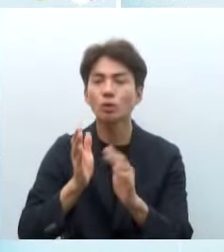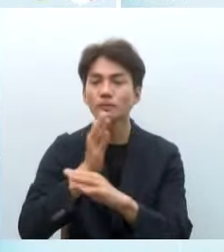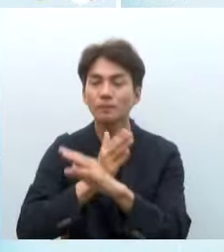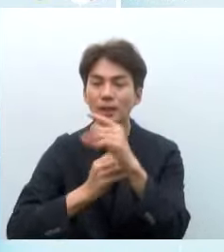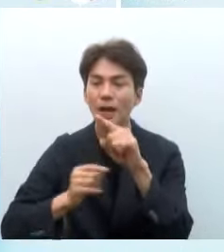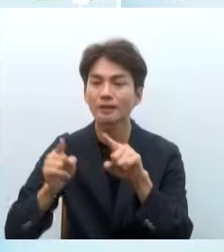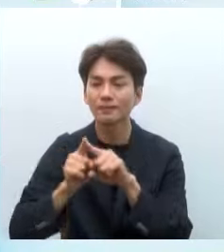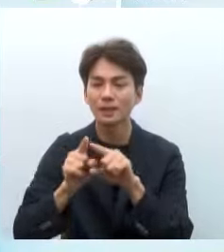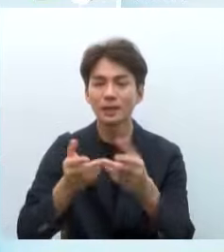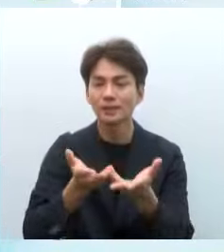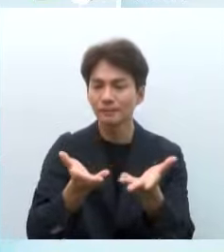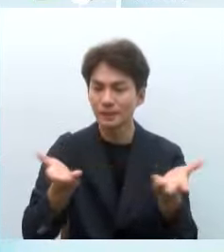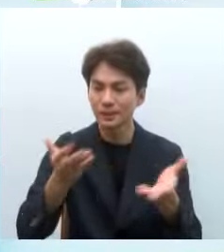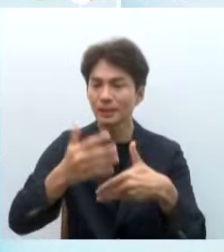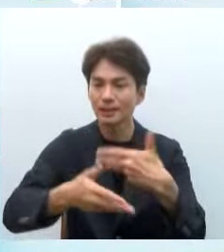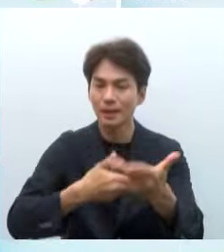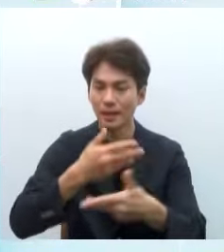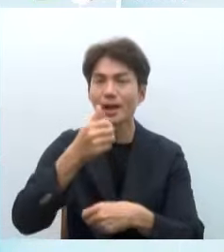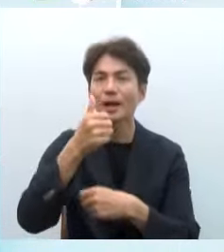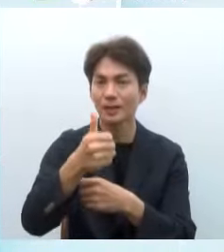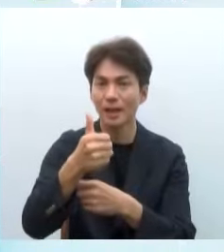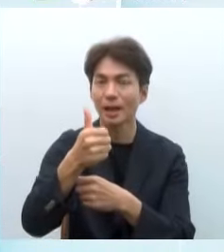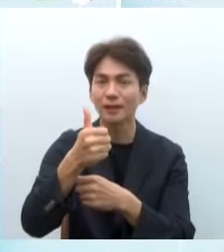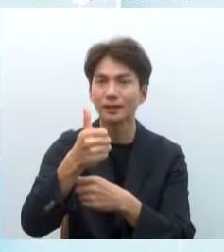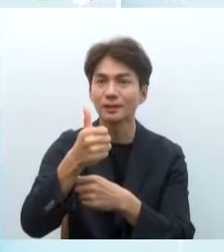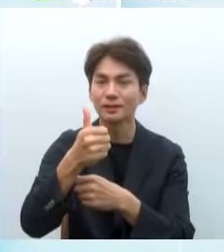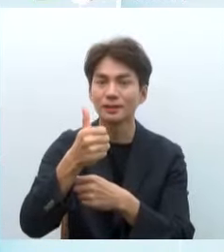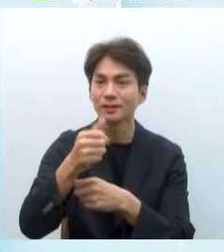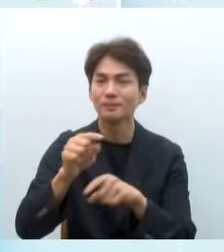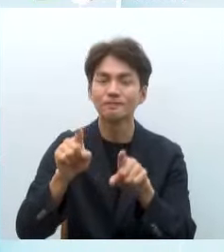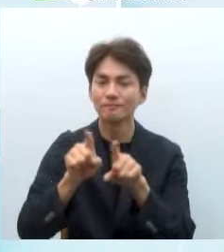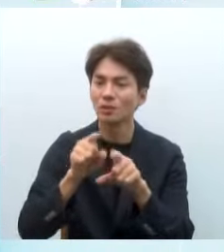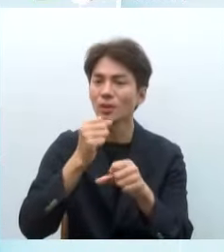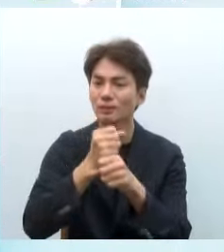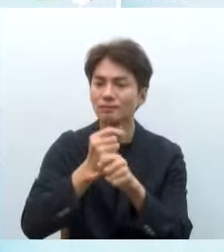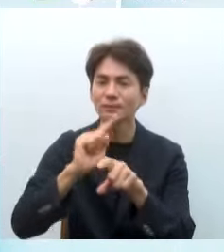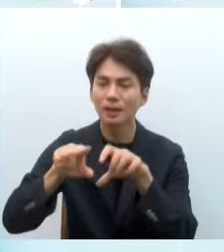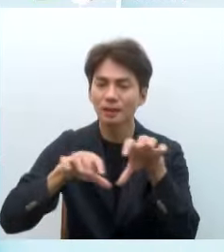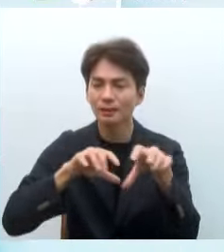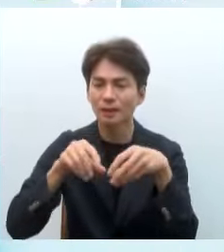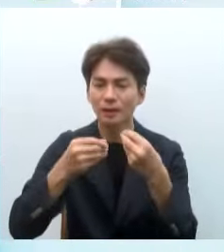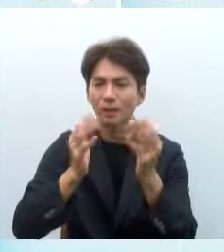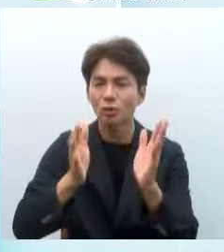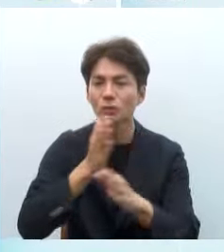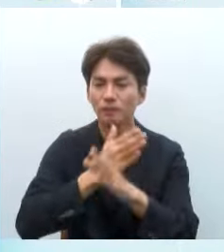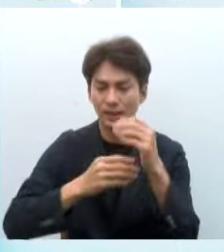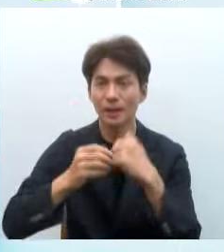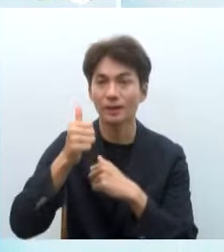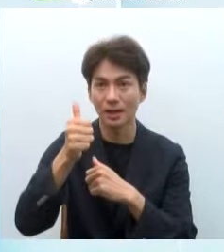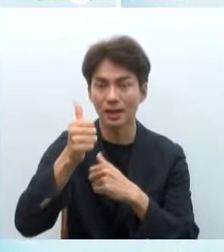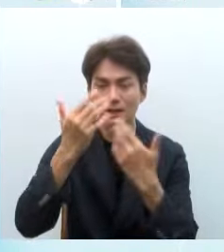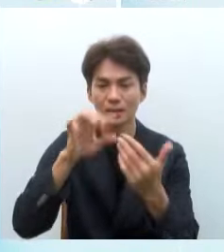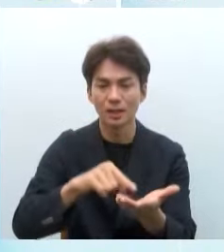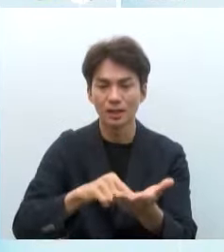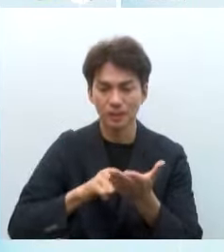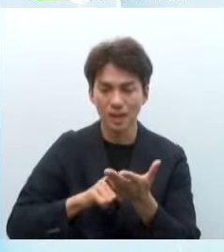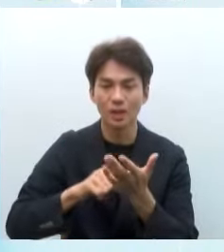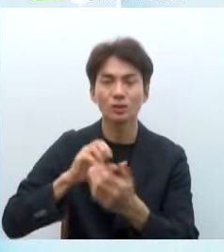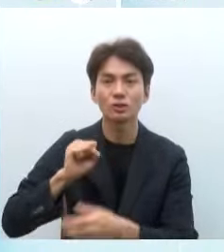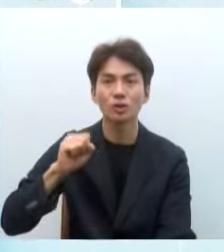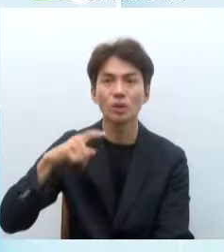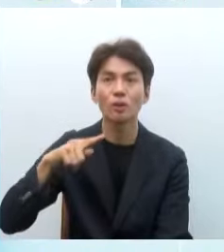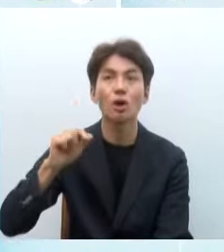านขายของในภาพรวมในเขตพื้นที่ให้ครบตามจำนวนนะครับนี่คือแล้วก็ให้รายงานมาสพร.ภายในพฤษภ